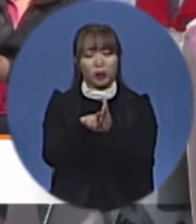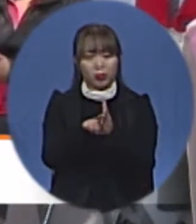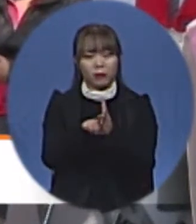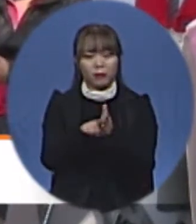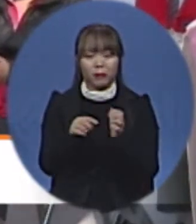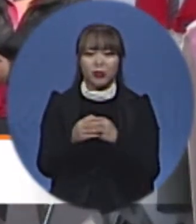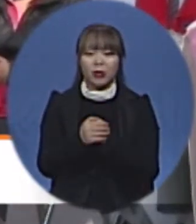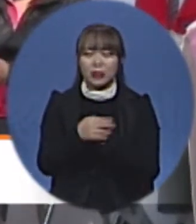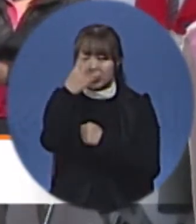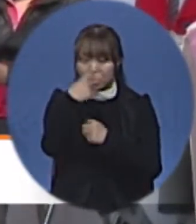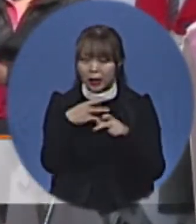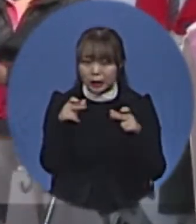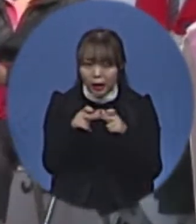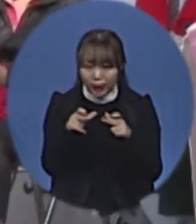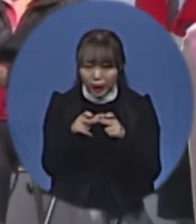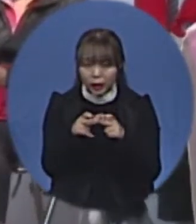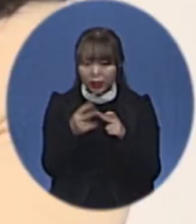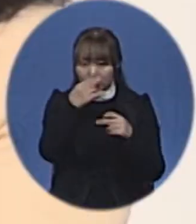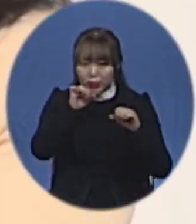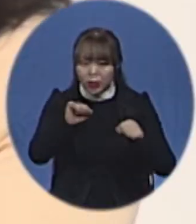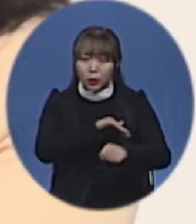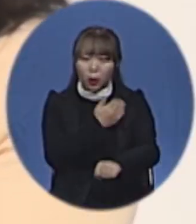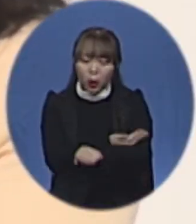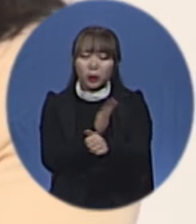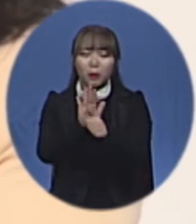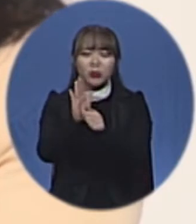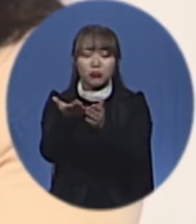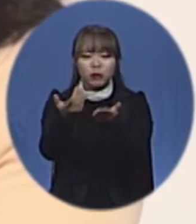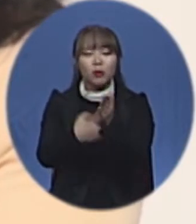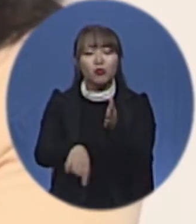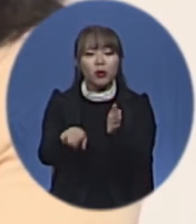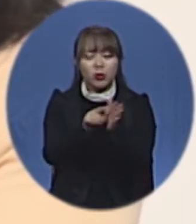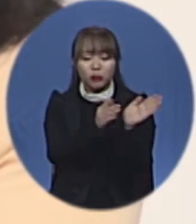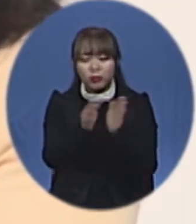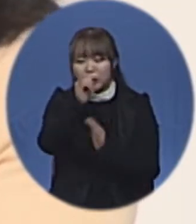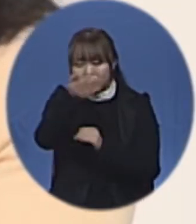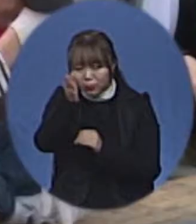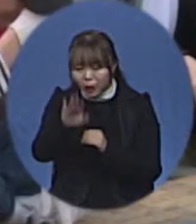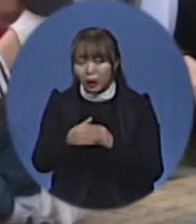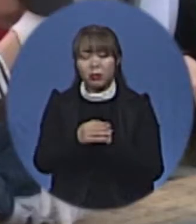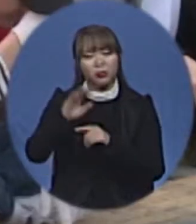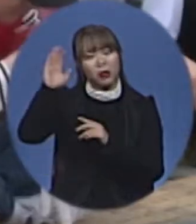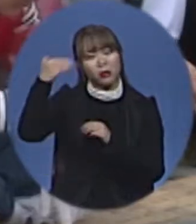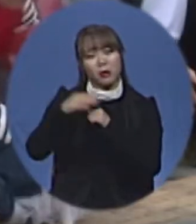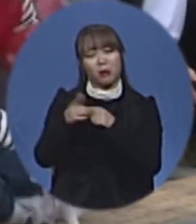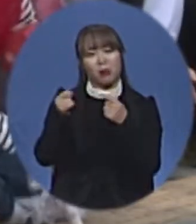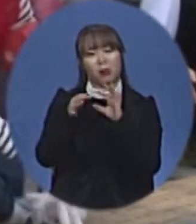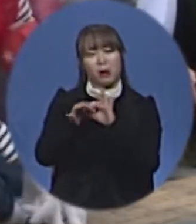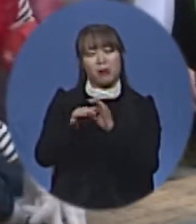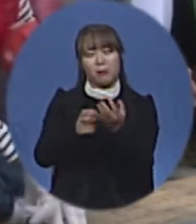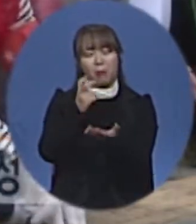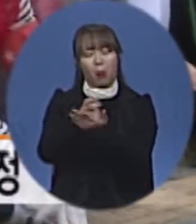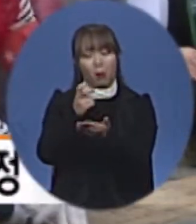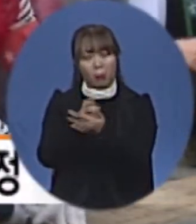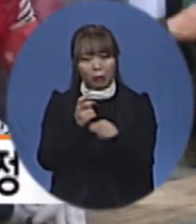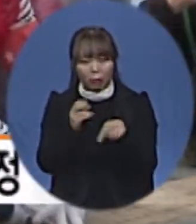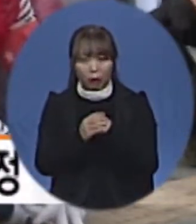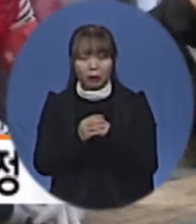것으로 시각장애인의 생존권 보장을 위해 마련됐지만 최근 이와 같은 법적